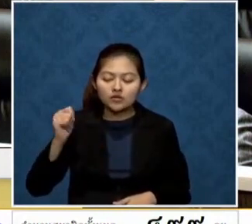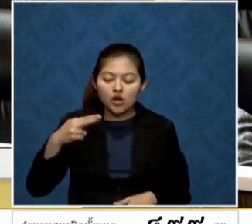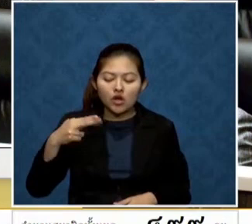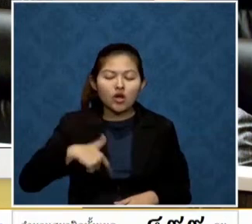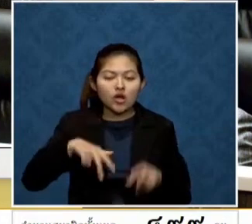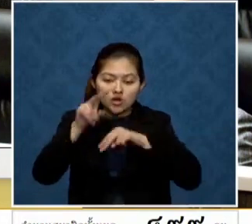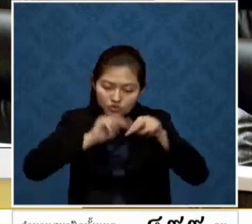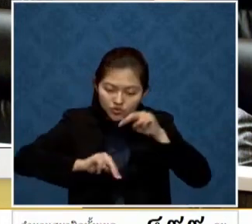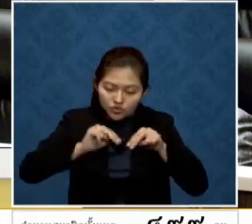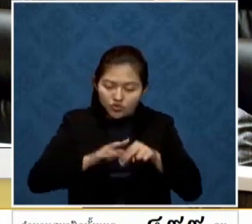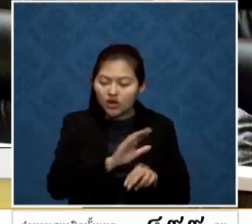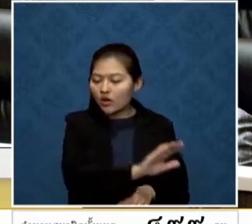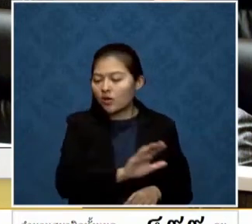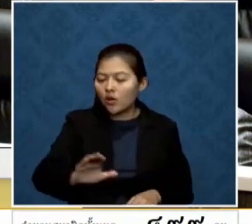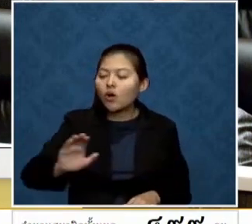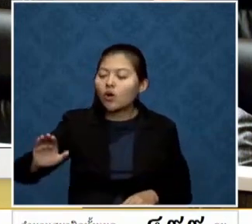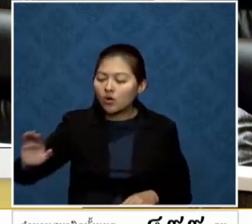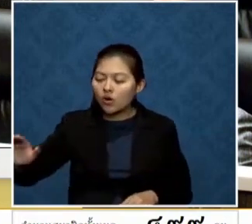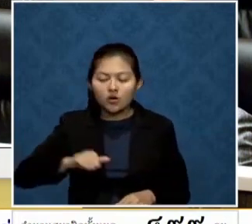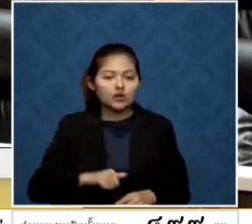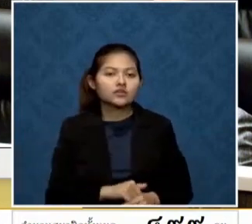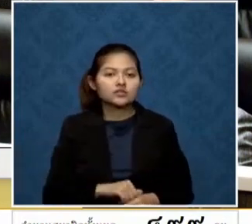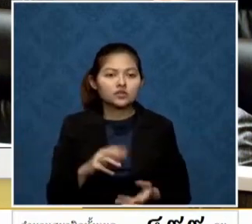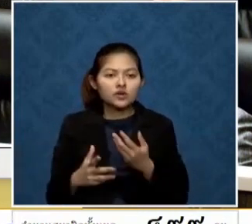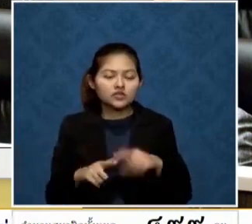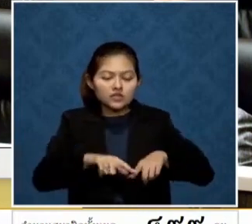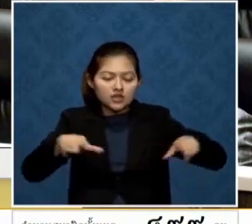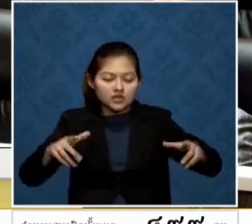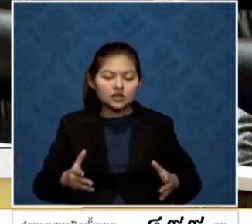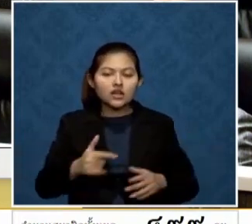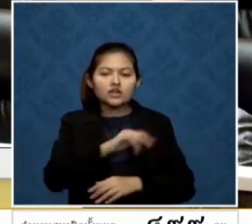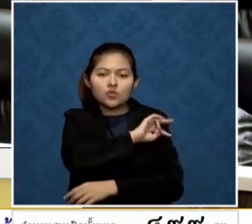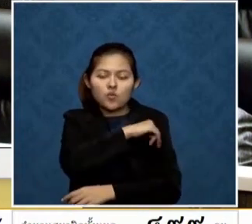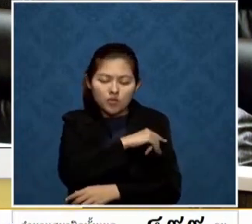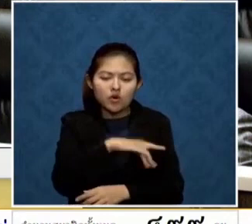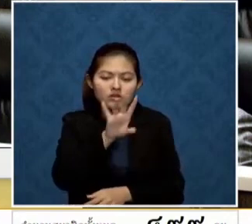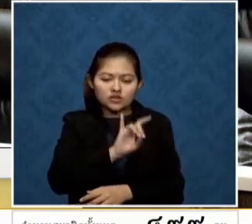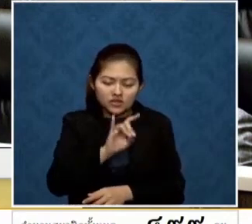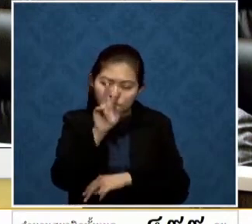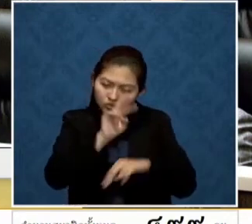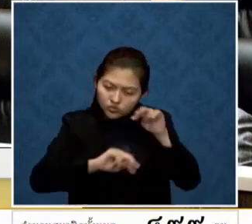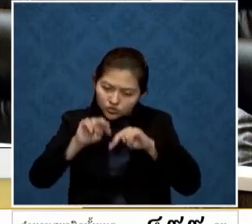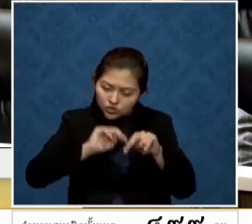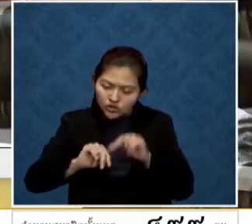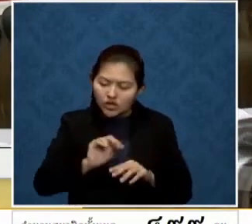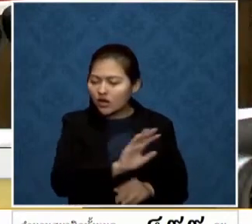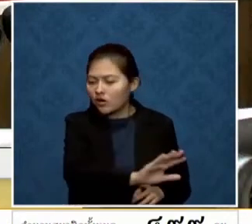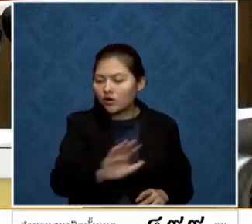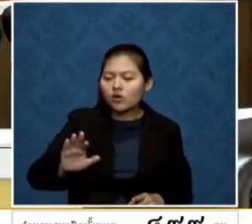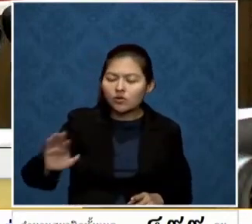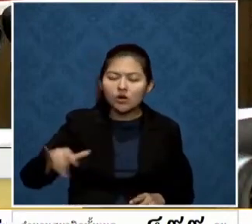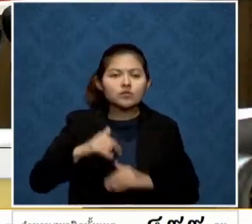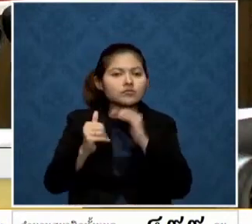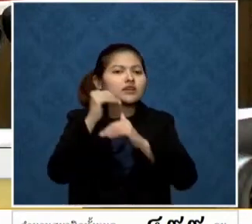แลในพื้นที่ของตัวเองนะครับสร้างจะสร้างเชลเตอร์ก็ดีจะสร้างสัตวแพทย์เข้ามาเพื่อใช้ในการดูแลในพื้นที่ของตัวเองก็ตามที